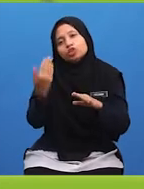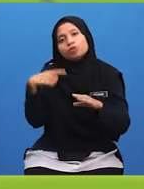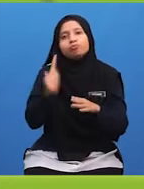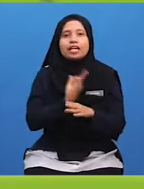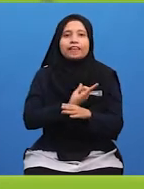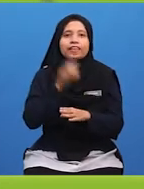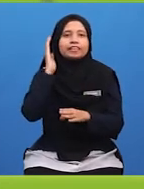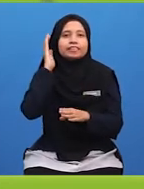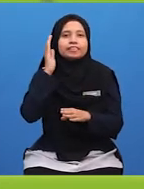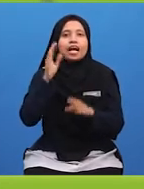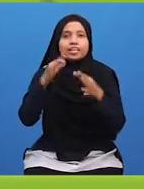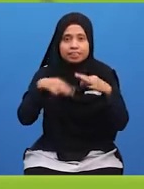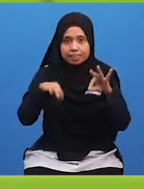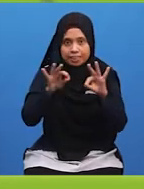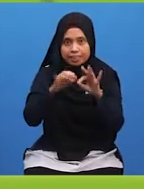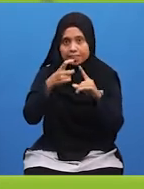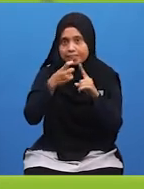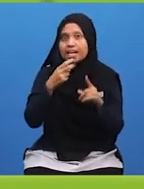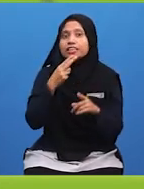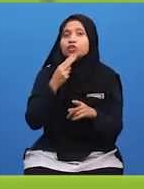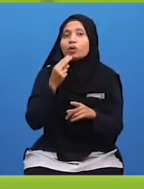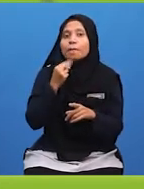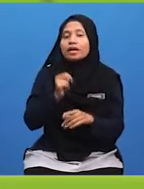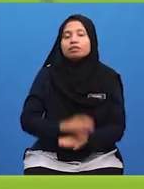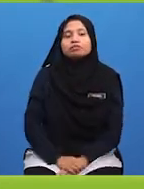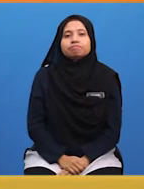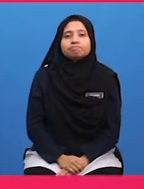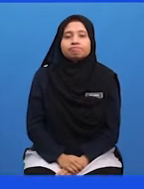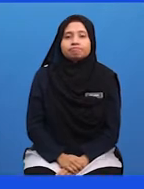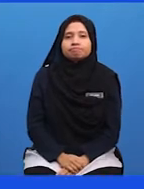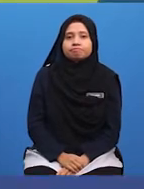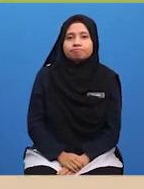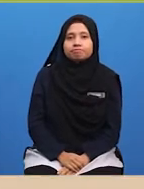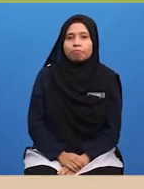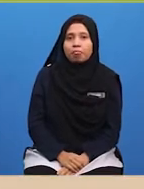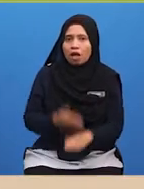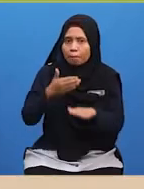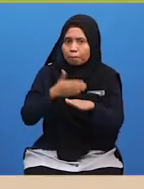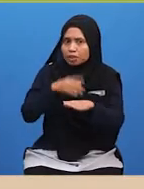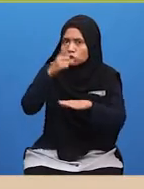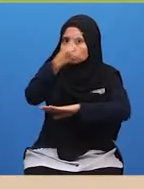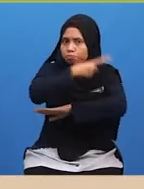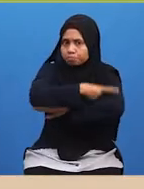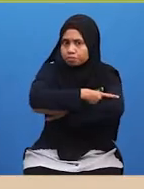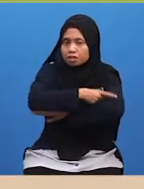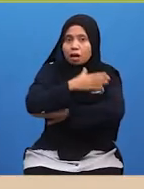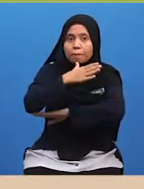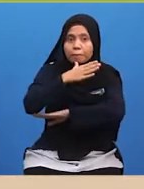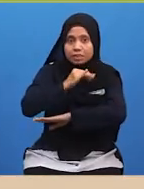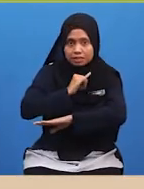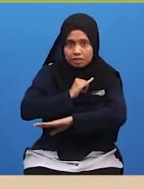mendengar sama-sama cerita daripada kawan cikgu Si Comel. Pada suatu hari, emak